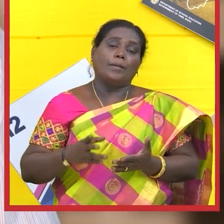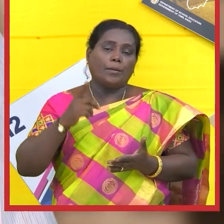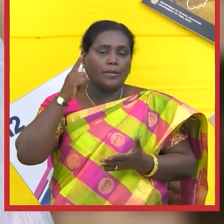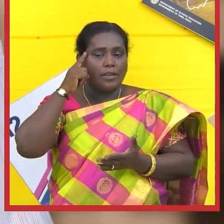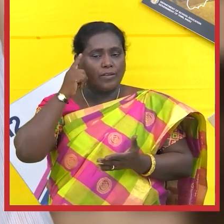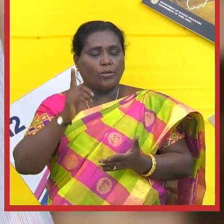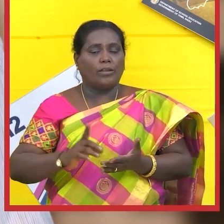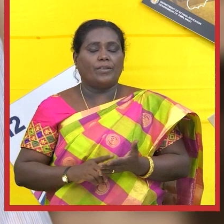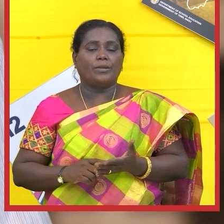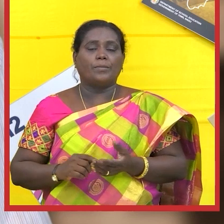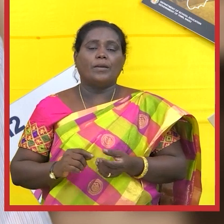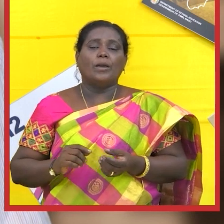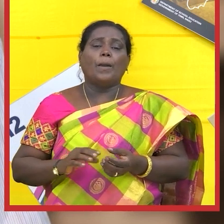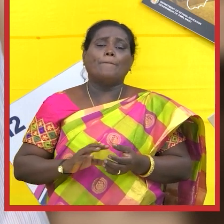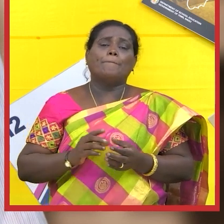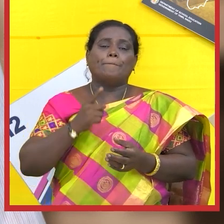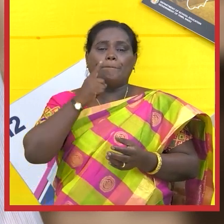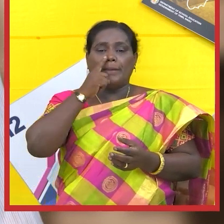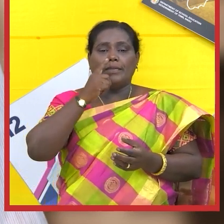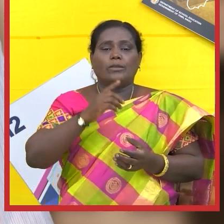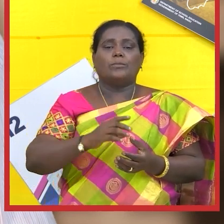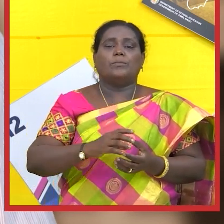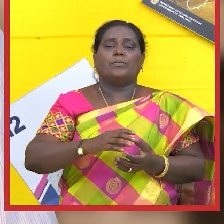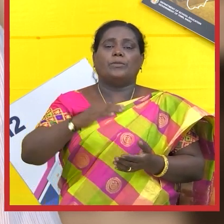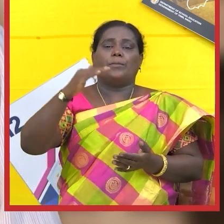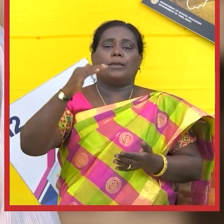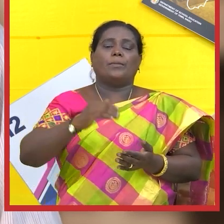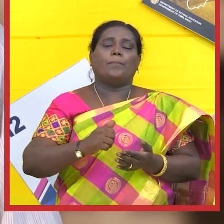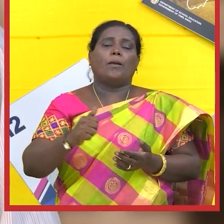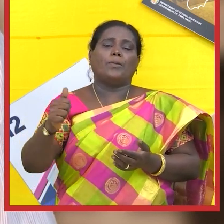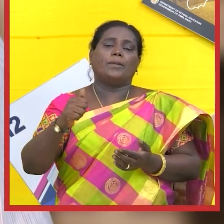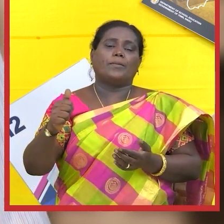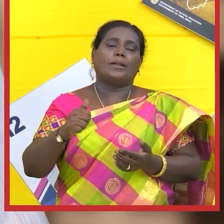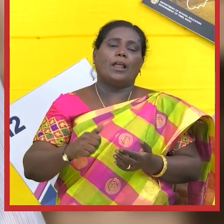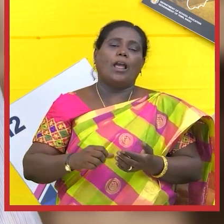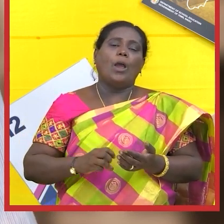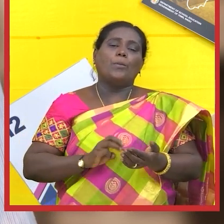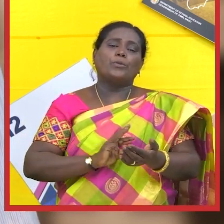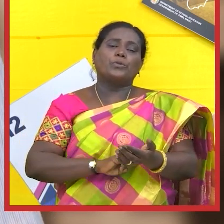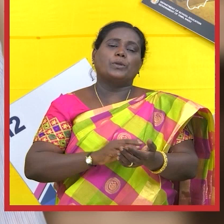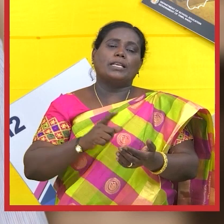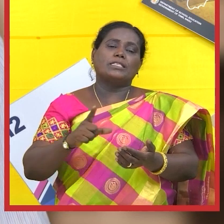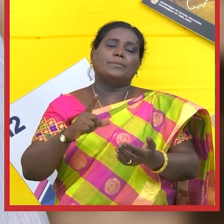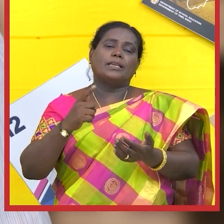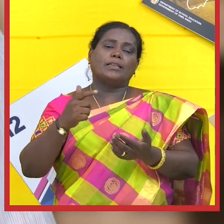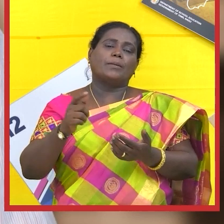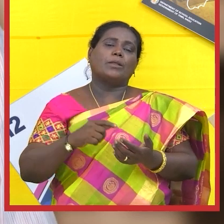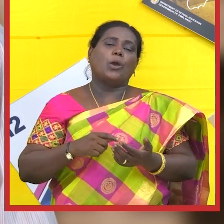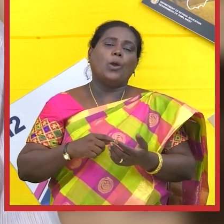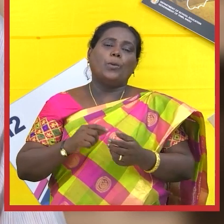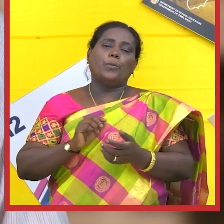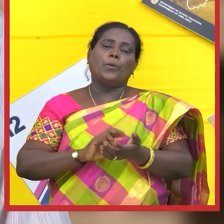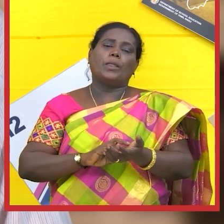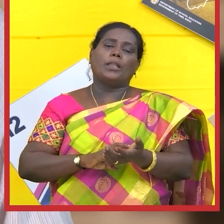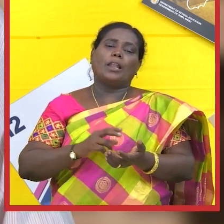மிக அவசியம். பெண் விடுதலைக்காக பாடுபட்ட அந்த தலைவர்கள், குறிப்பாக முத்துலட்சுமி ரெட்டியாரையும், மூவலூர் ராமாமிர்தம் அவர்களையும்,